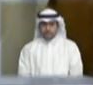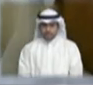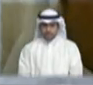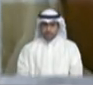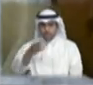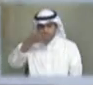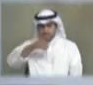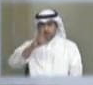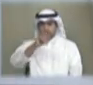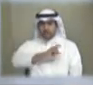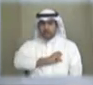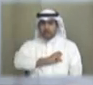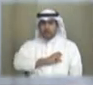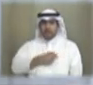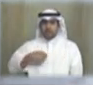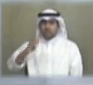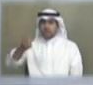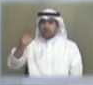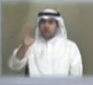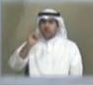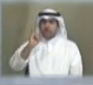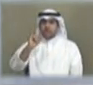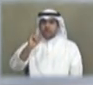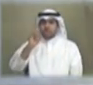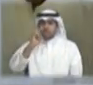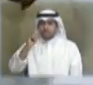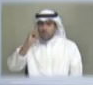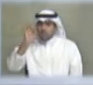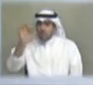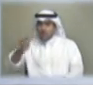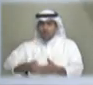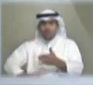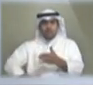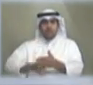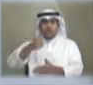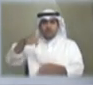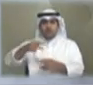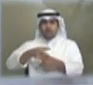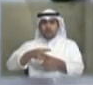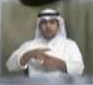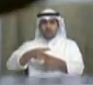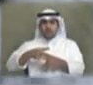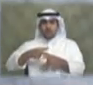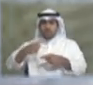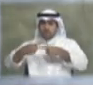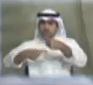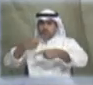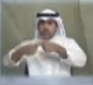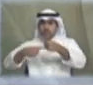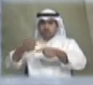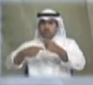جاسم الخرافي هو من أبرز رجالات الكويت السياسيين، وواحد من مواصلي نهضتها